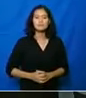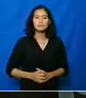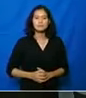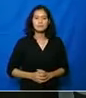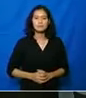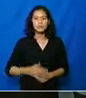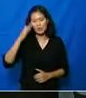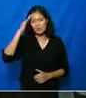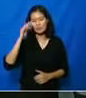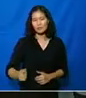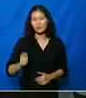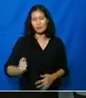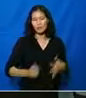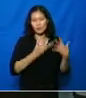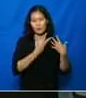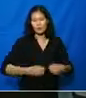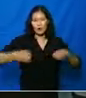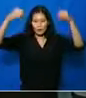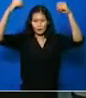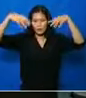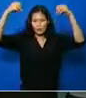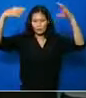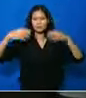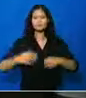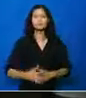taufiq walhidayah. Assalamualaikum warahmatullahi wabarakatuh.